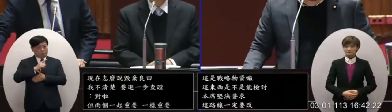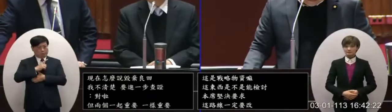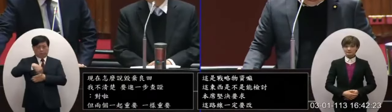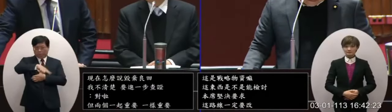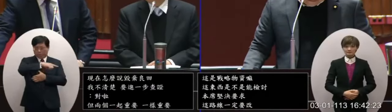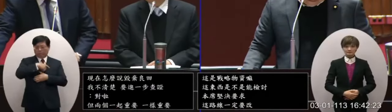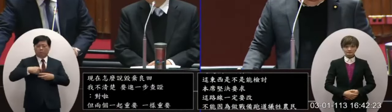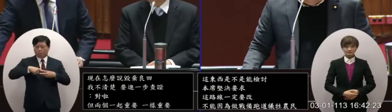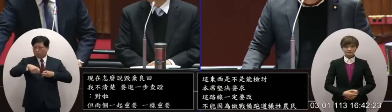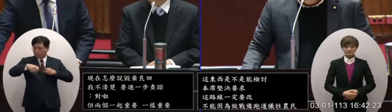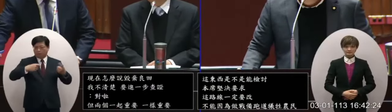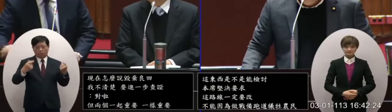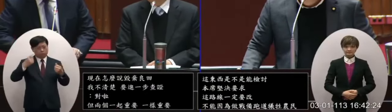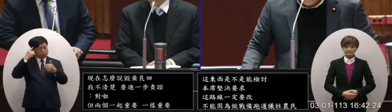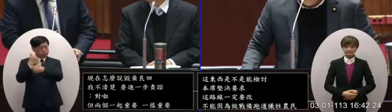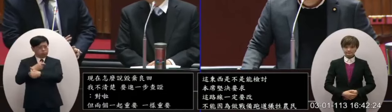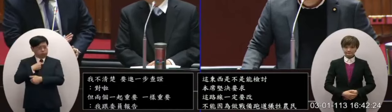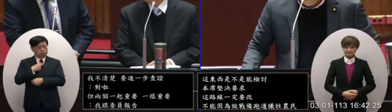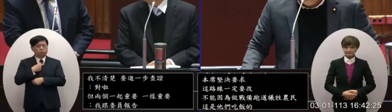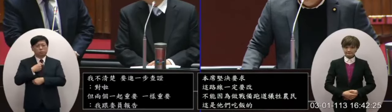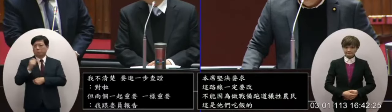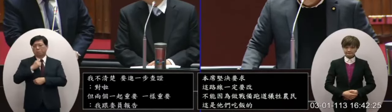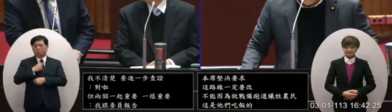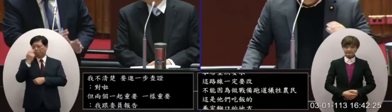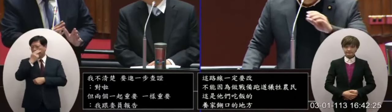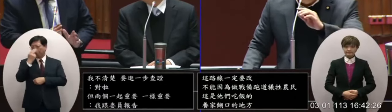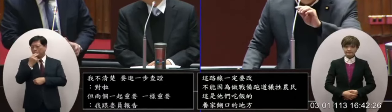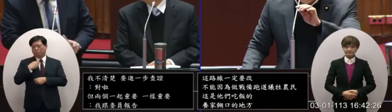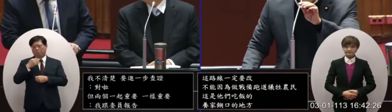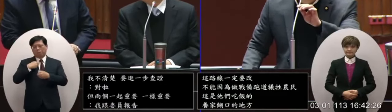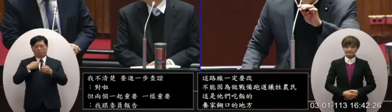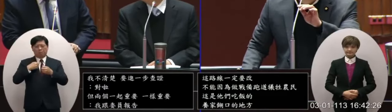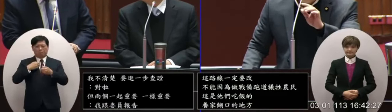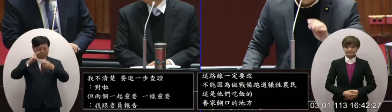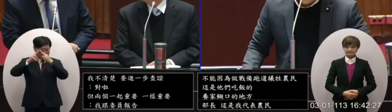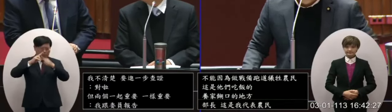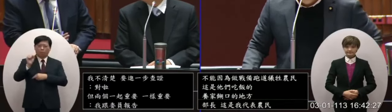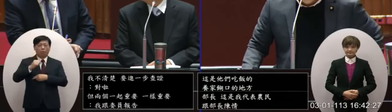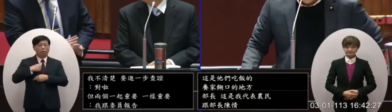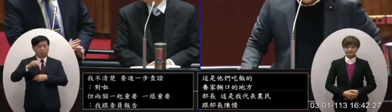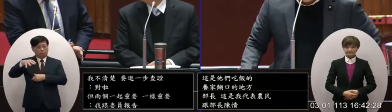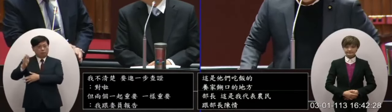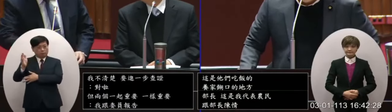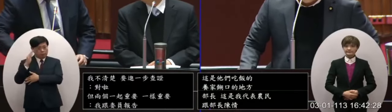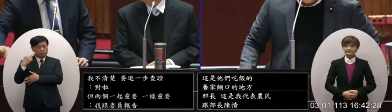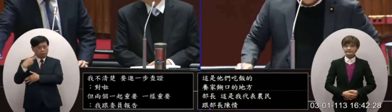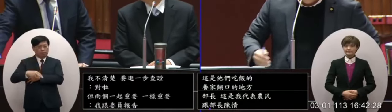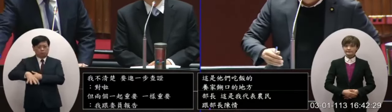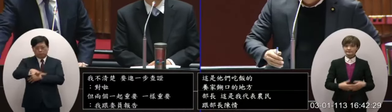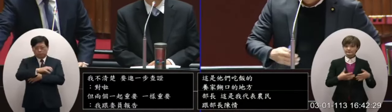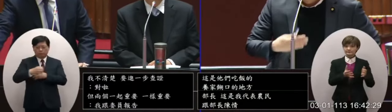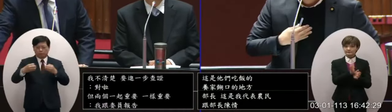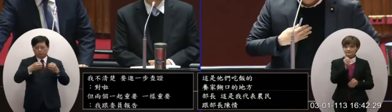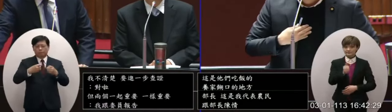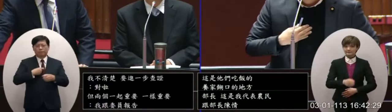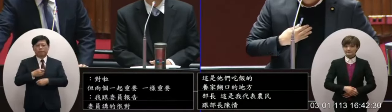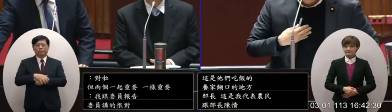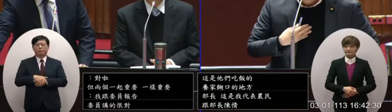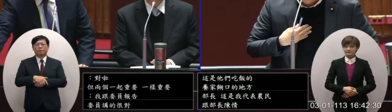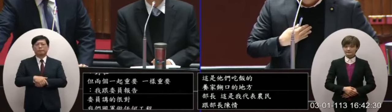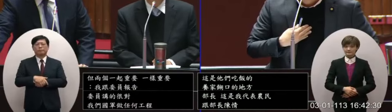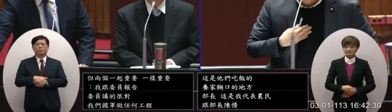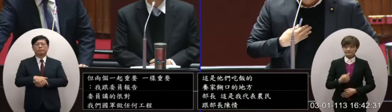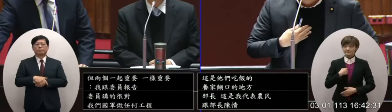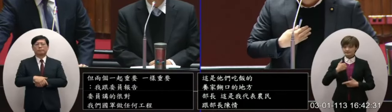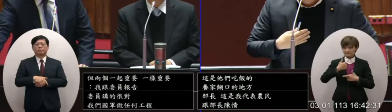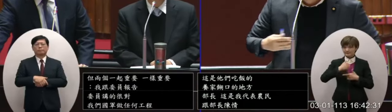个工程的话，也是考量这个，不能贸然去做，一定跟地方政府跟整个。 对了，部长，